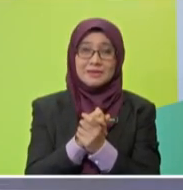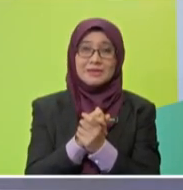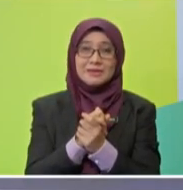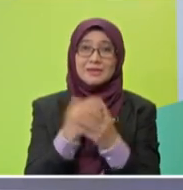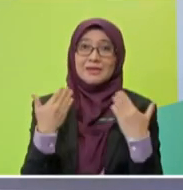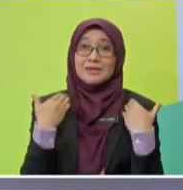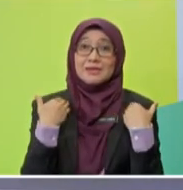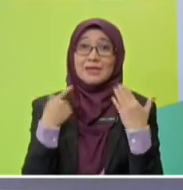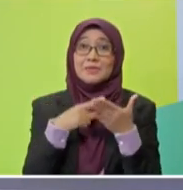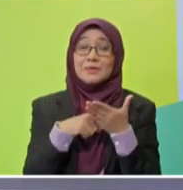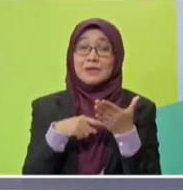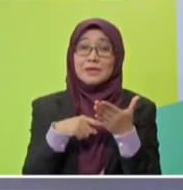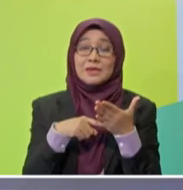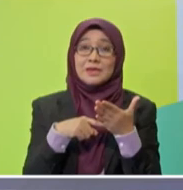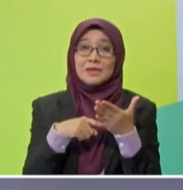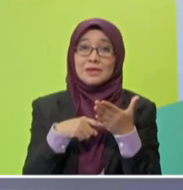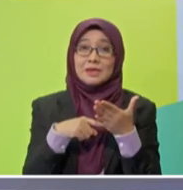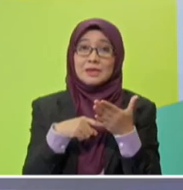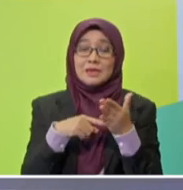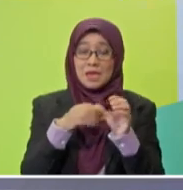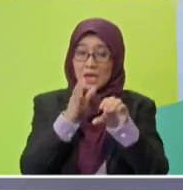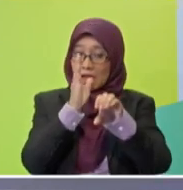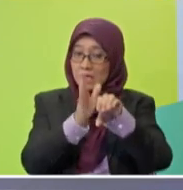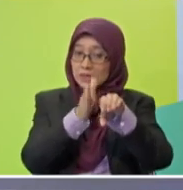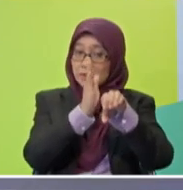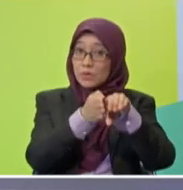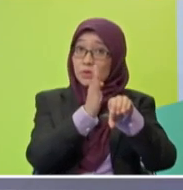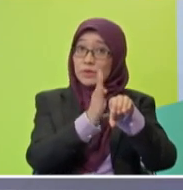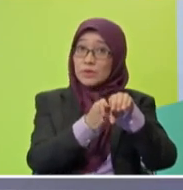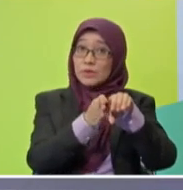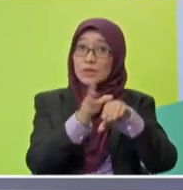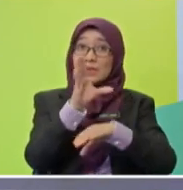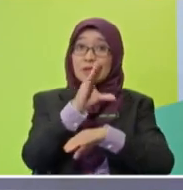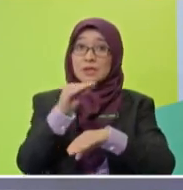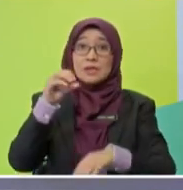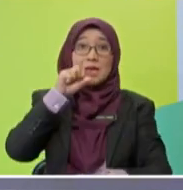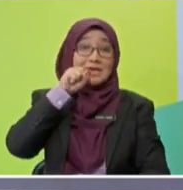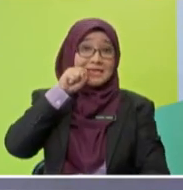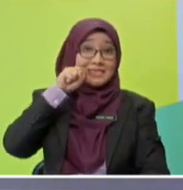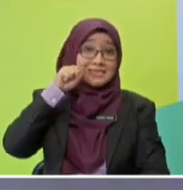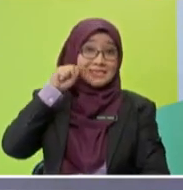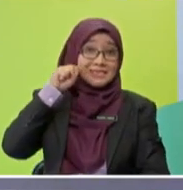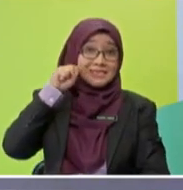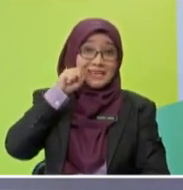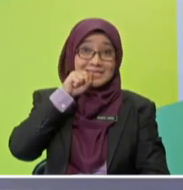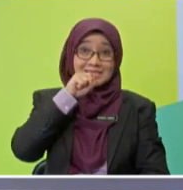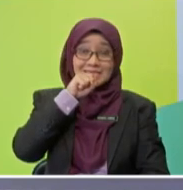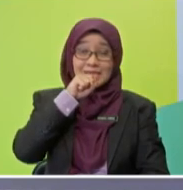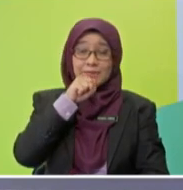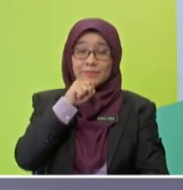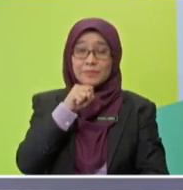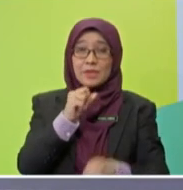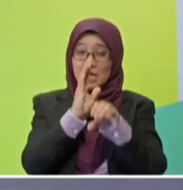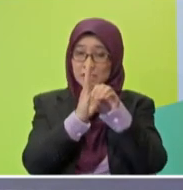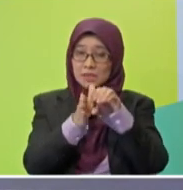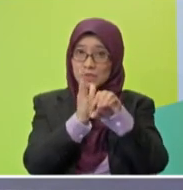saya ada sebatang timun dan juga sebatang lobak merah betul timun nih lebih